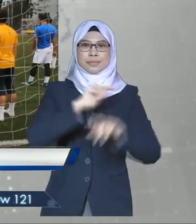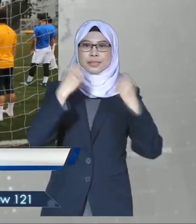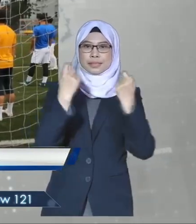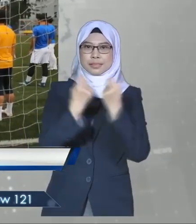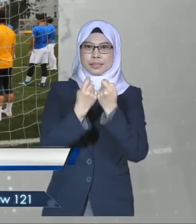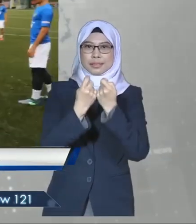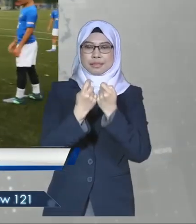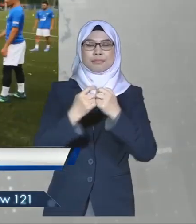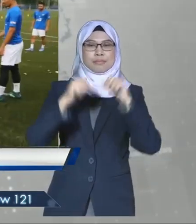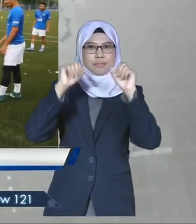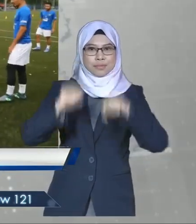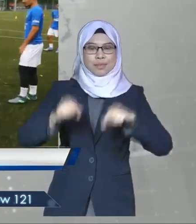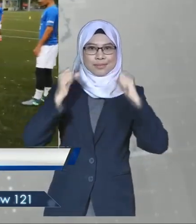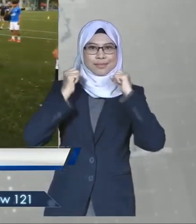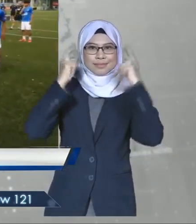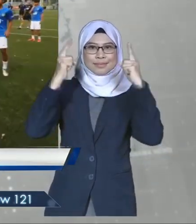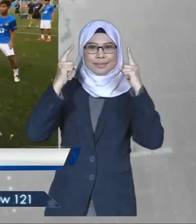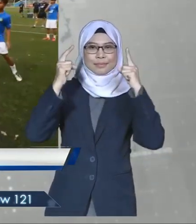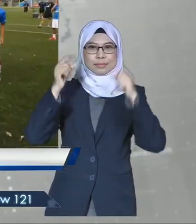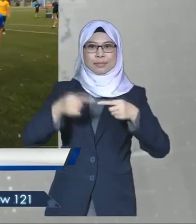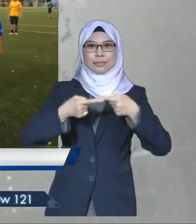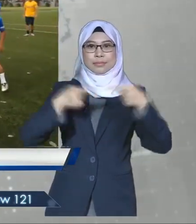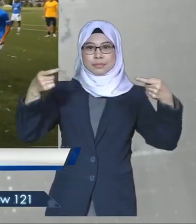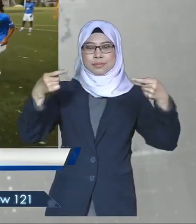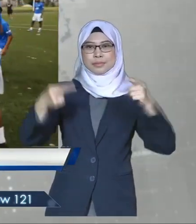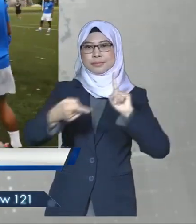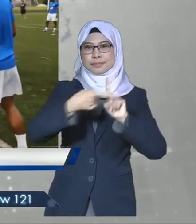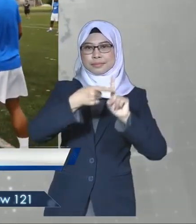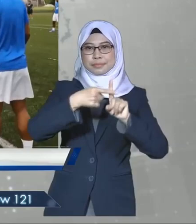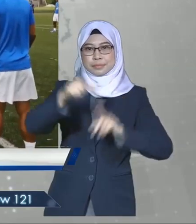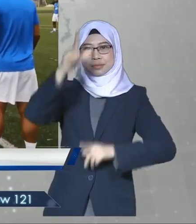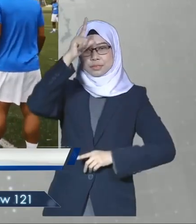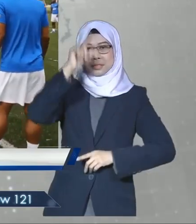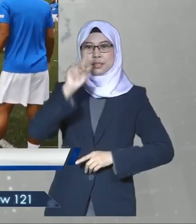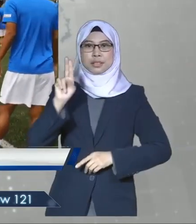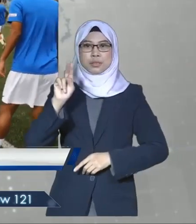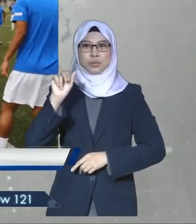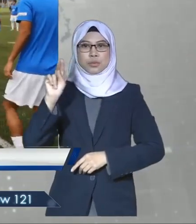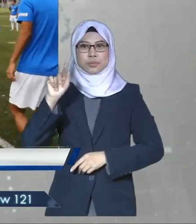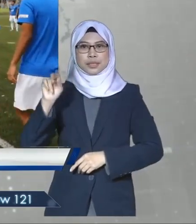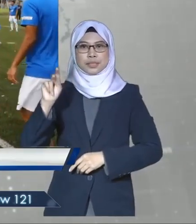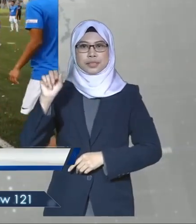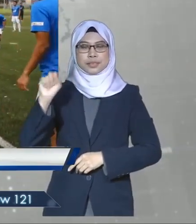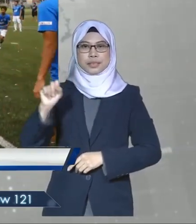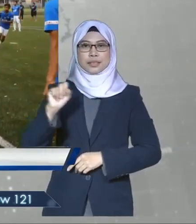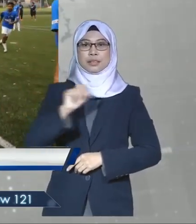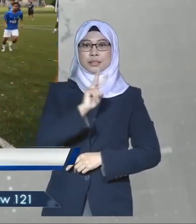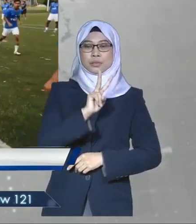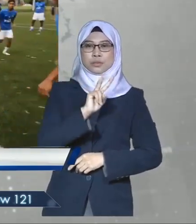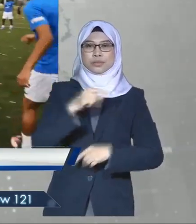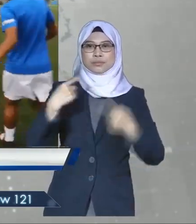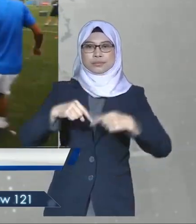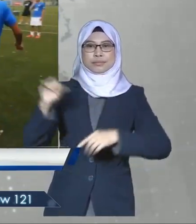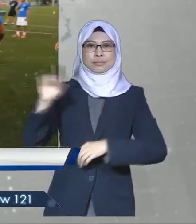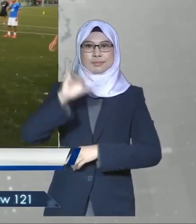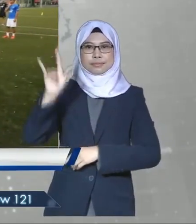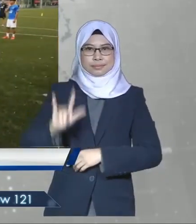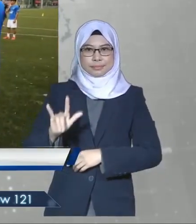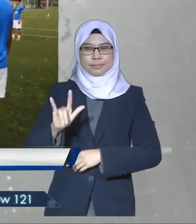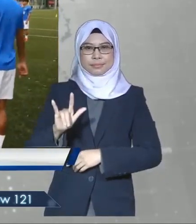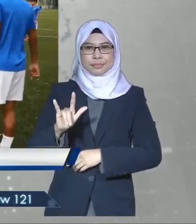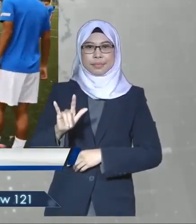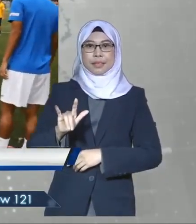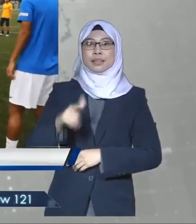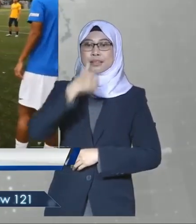Harimau Malaya mampu mencipta kejutan meraih keputusan seri berdepan Jordan dan Uzbekistan pada 2 aksi persahabatan antarabangsa Tier 1 tersebut.